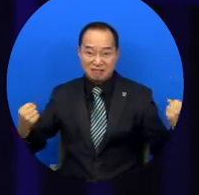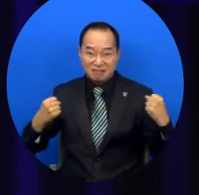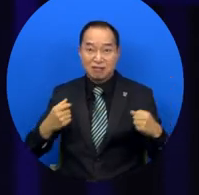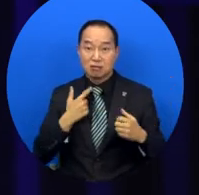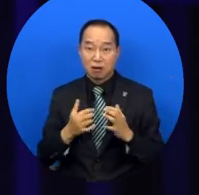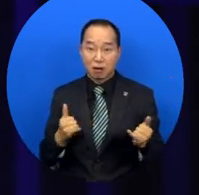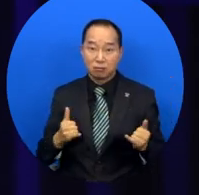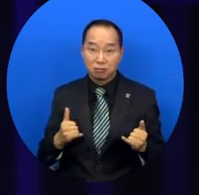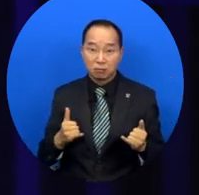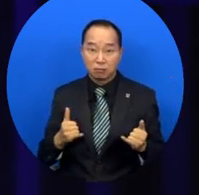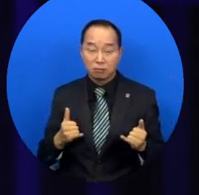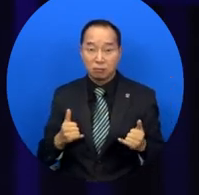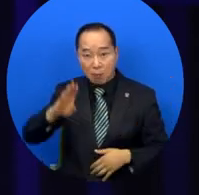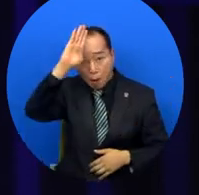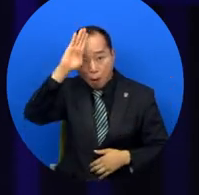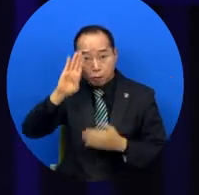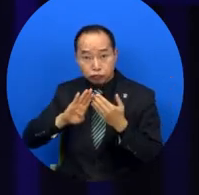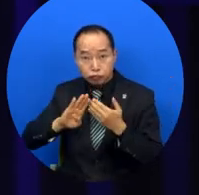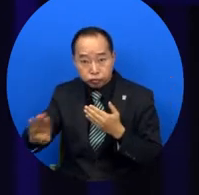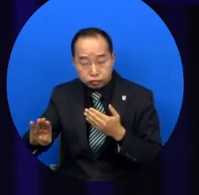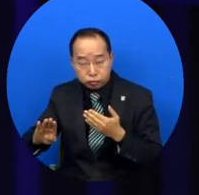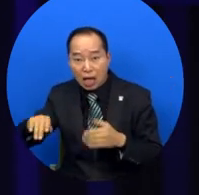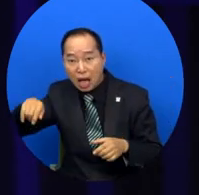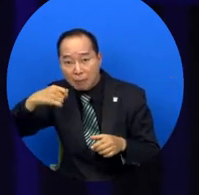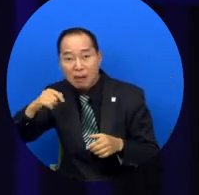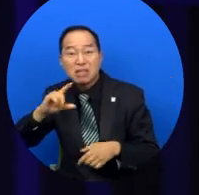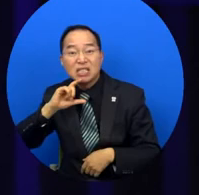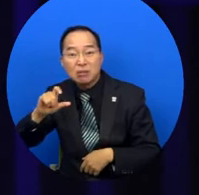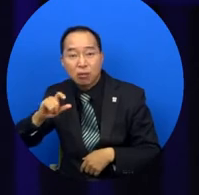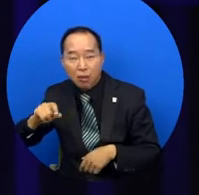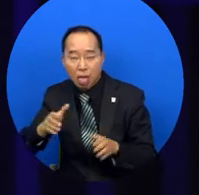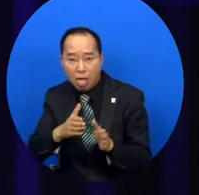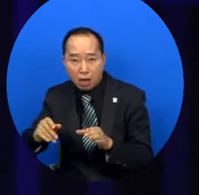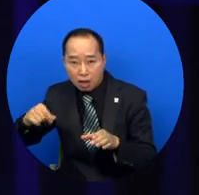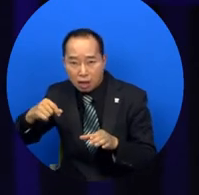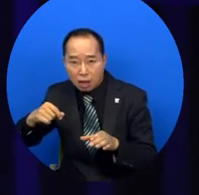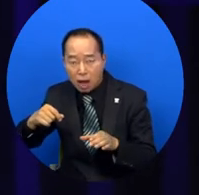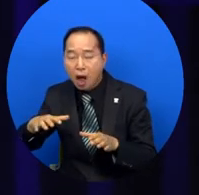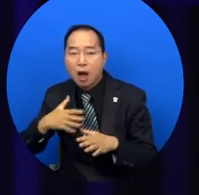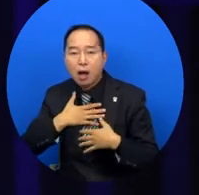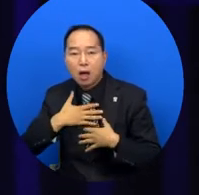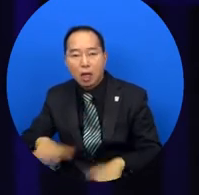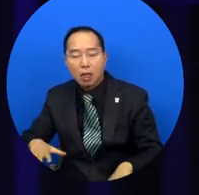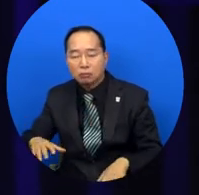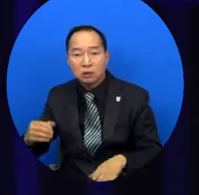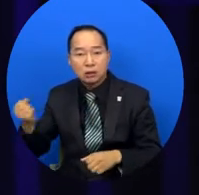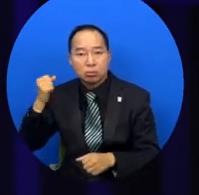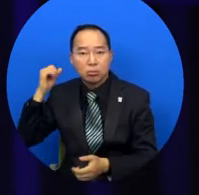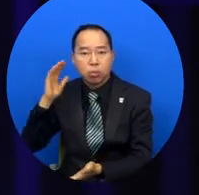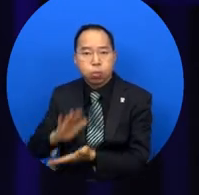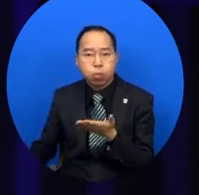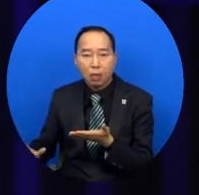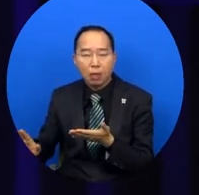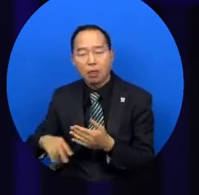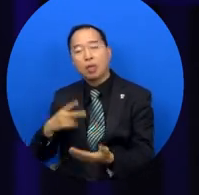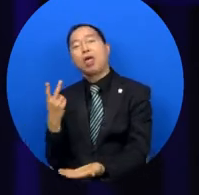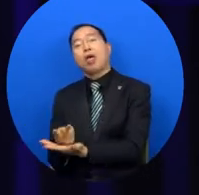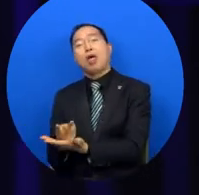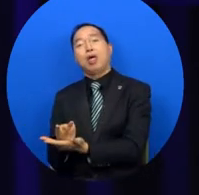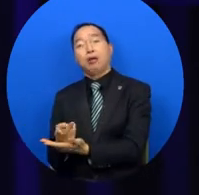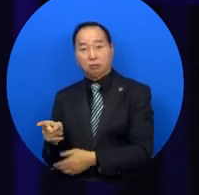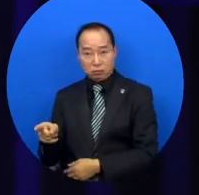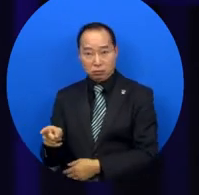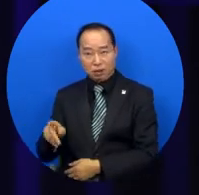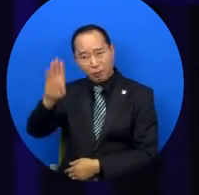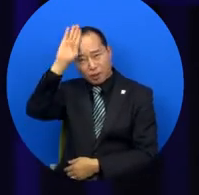있던 사람인데 이게 지금 밥 15분 정도 챙겨 먹고 나서 거의 뭐 에베레스트 갔다 온 것처럼 들어 누워서 있어야 되는 거예요.